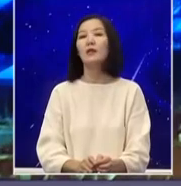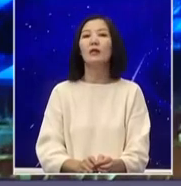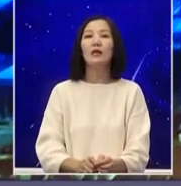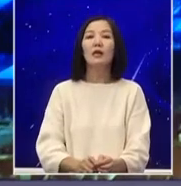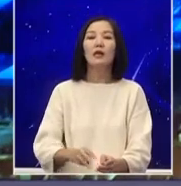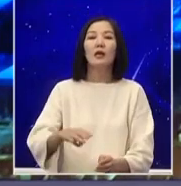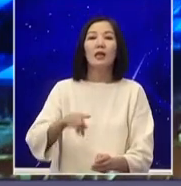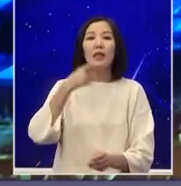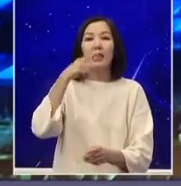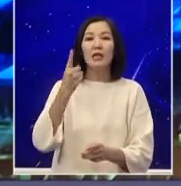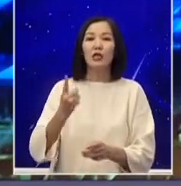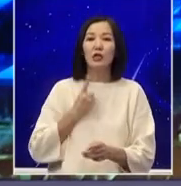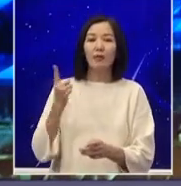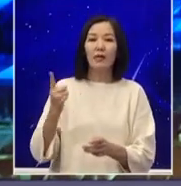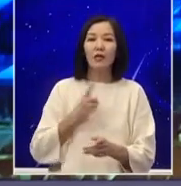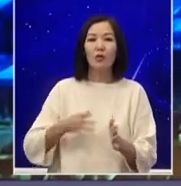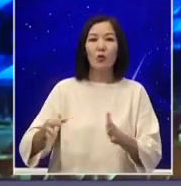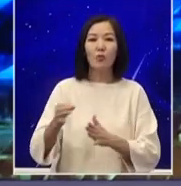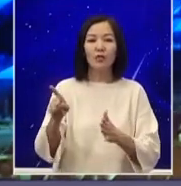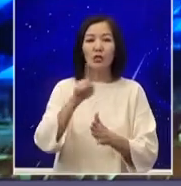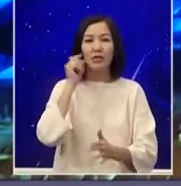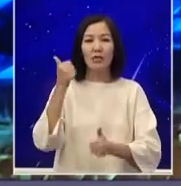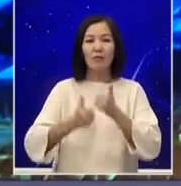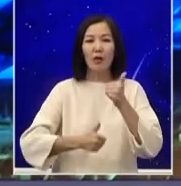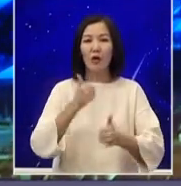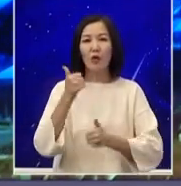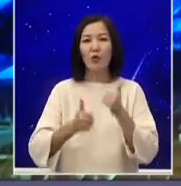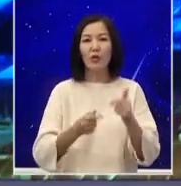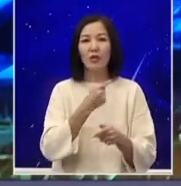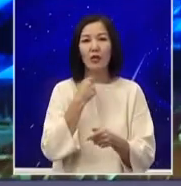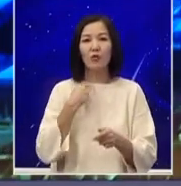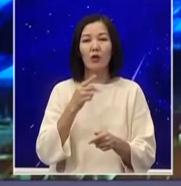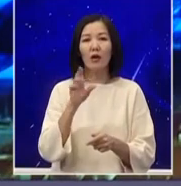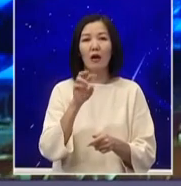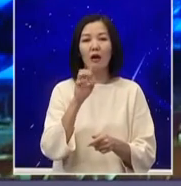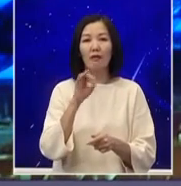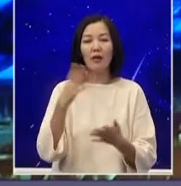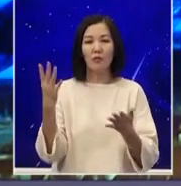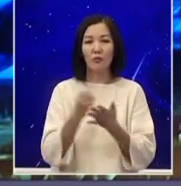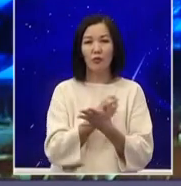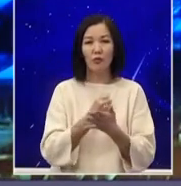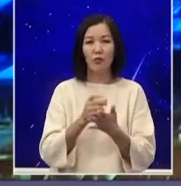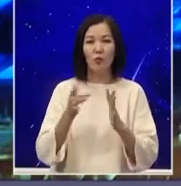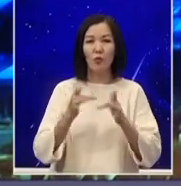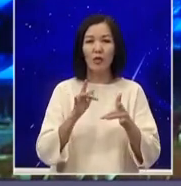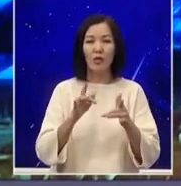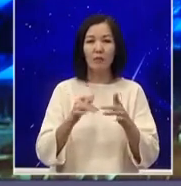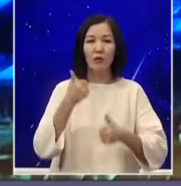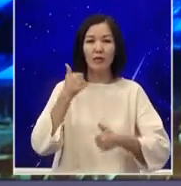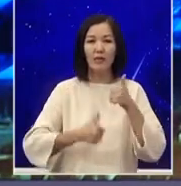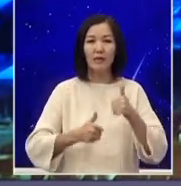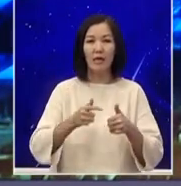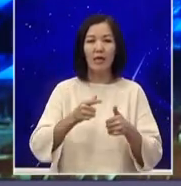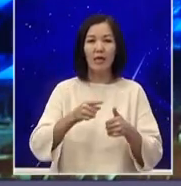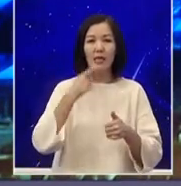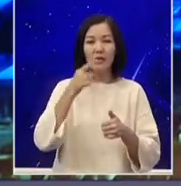Тіл шеберіатты облыстық жастар байқауының бас жүлдесі биыл талдықорғандық Қанат Жақсыбаевқа бұйырды. Онлайн режимде өткен